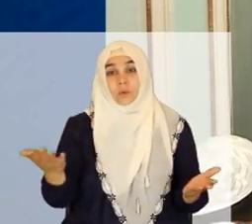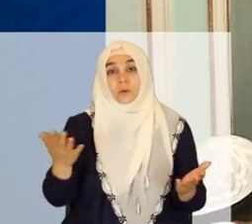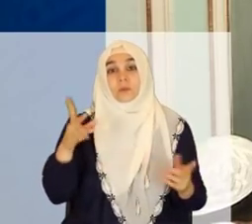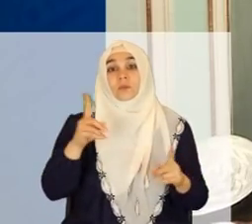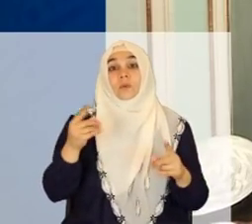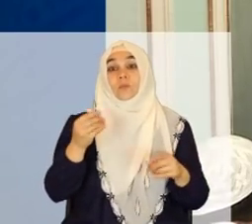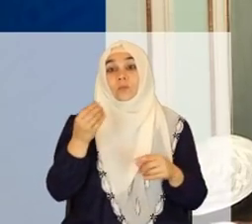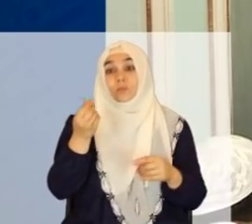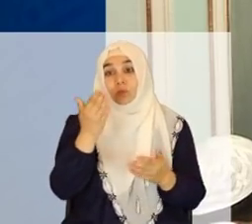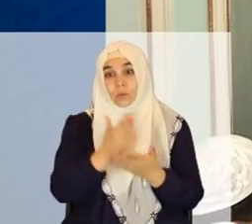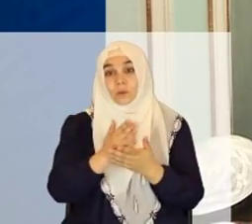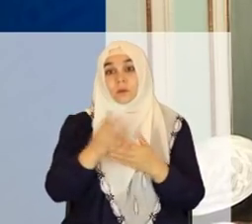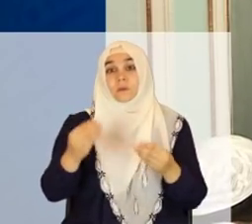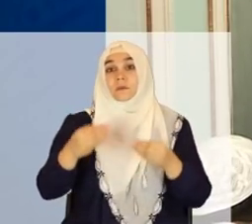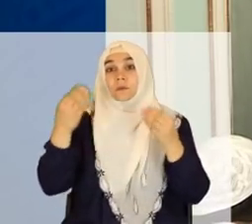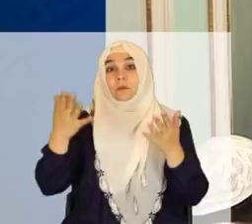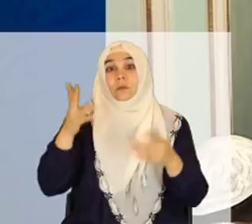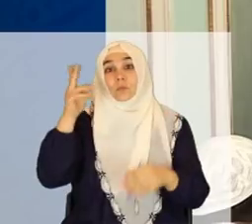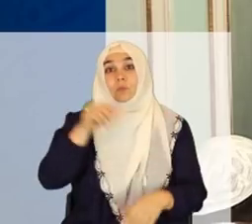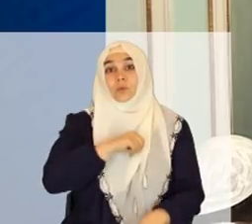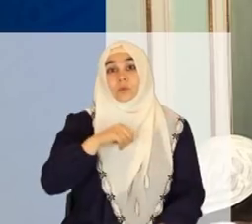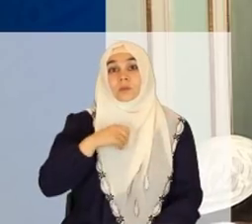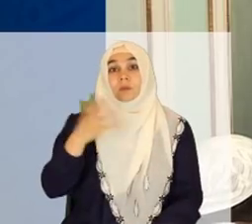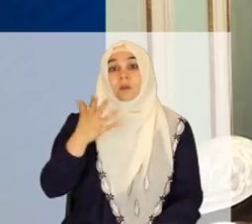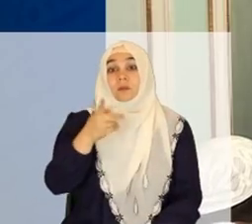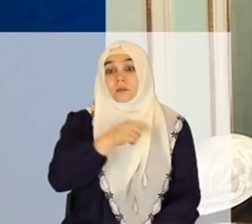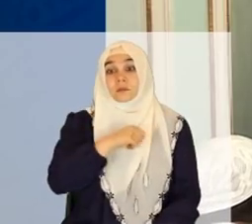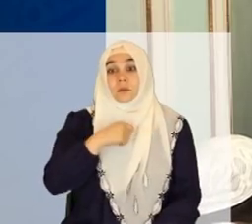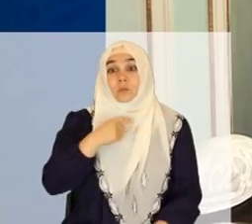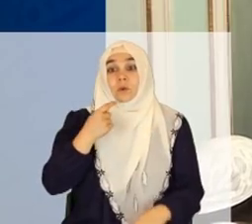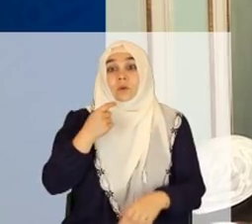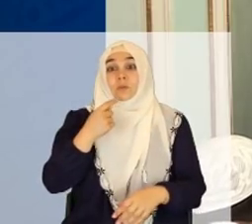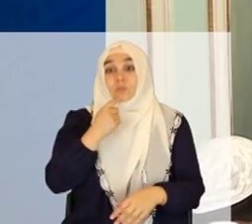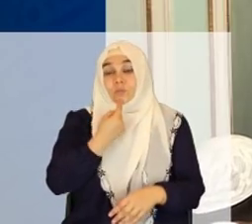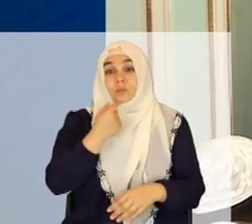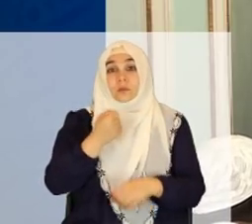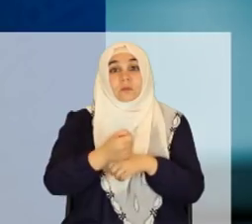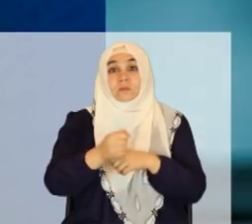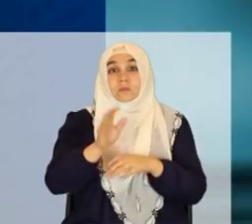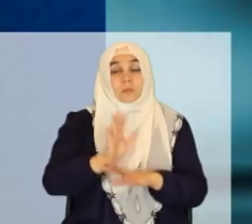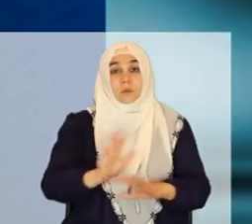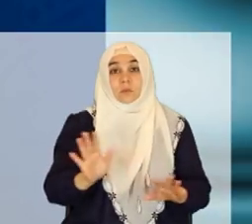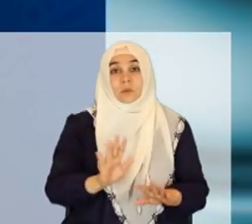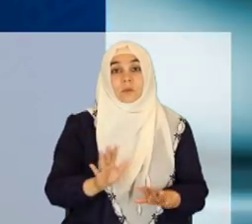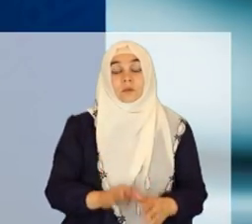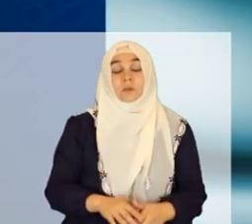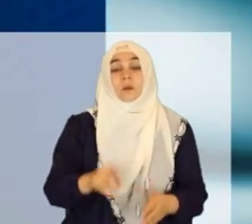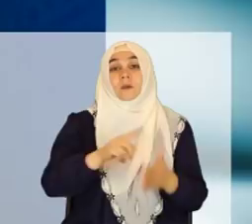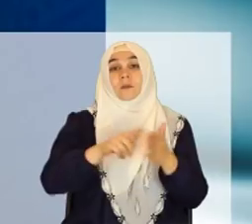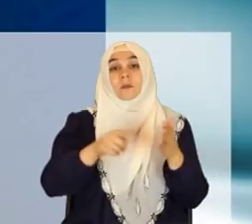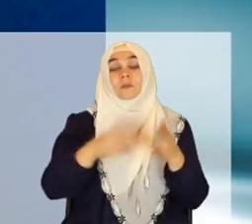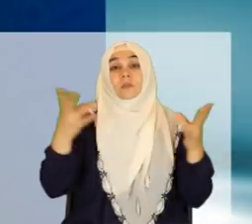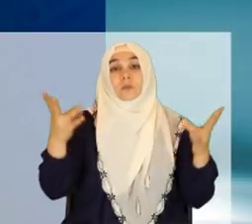fidya berardi, yo'q ekan. Alloh taolo bandani toqatidan tashqari narsaga taklif qilmaydi. Savol: